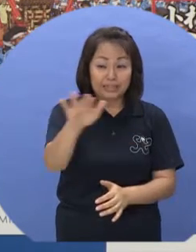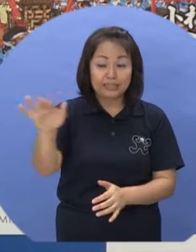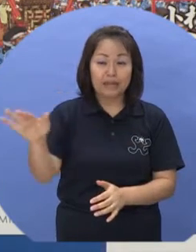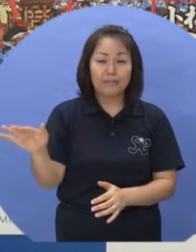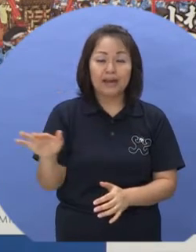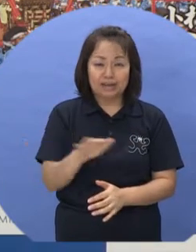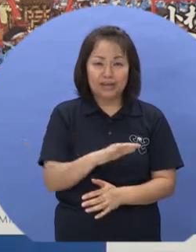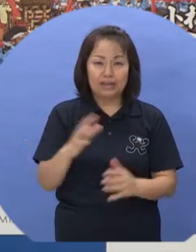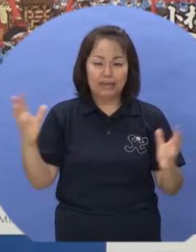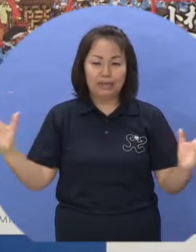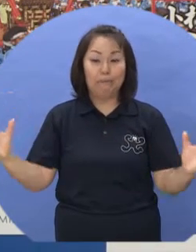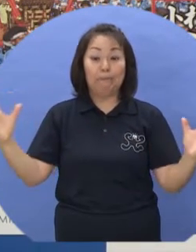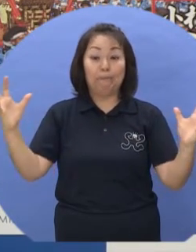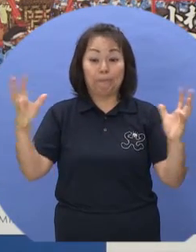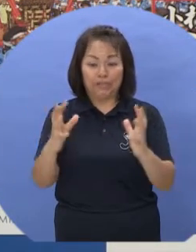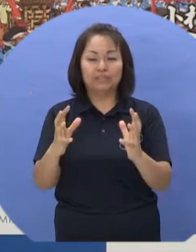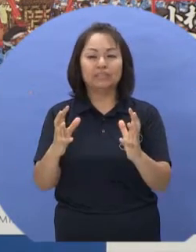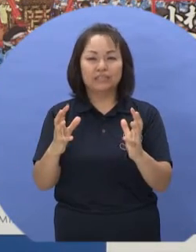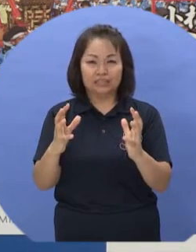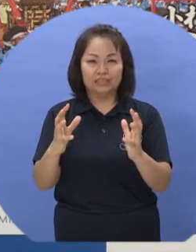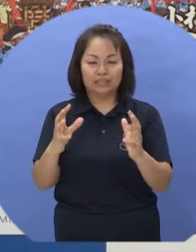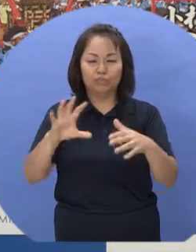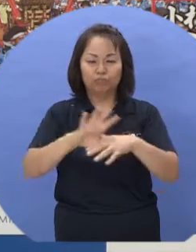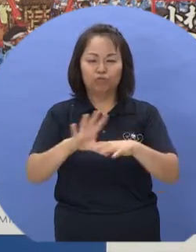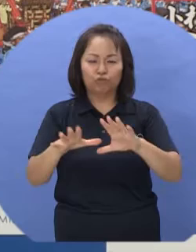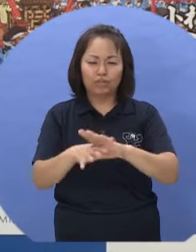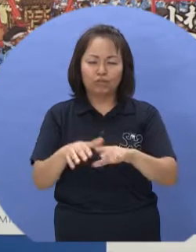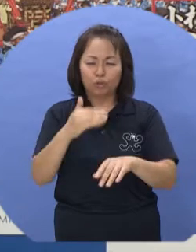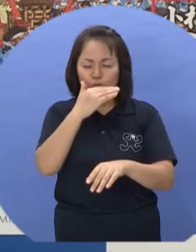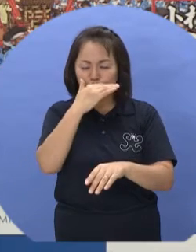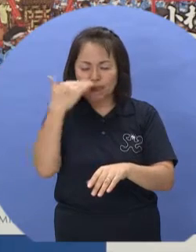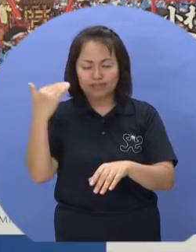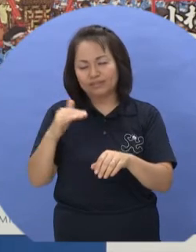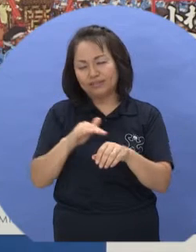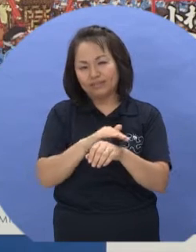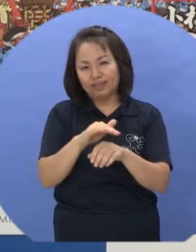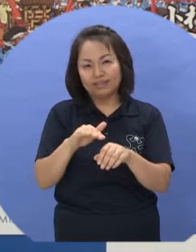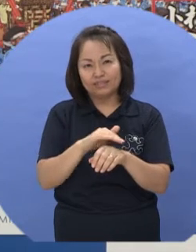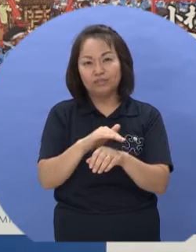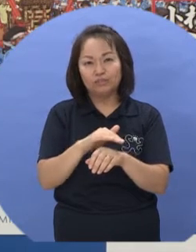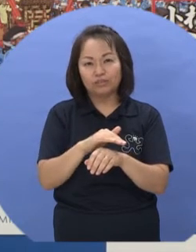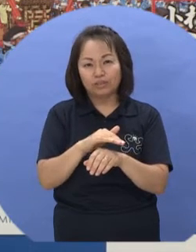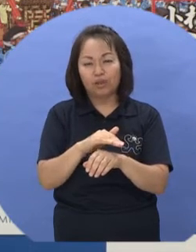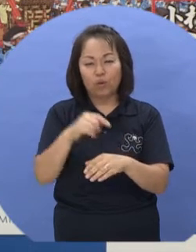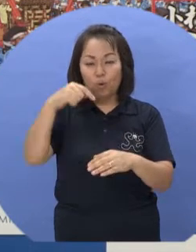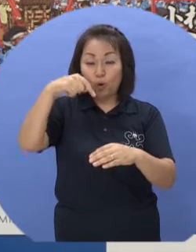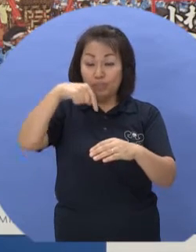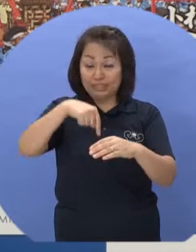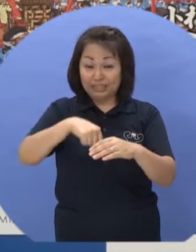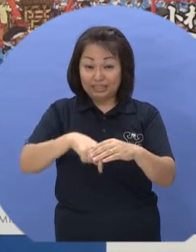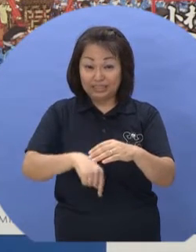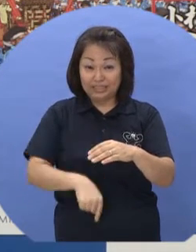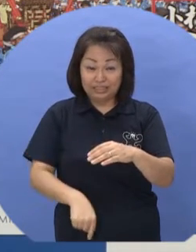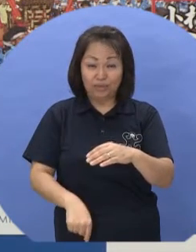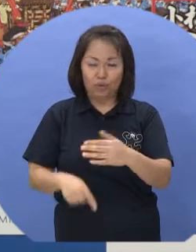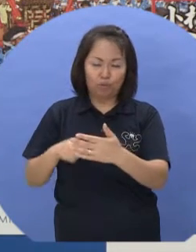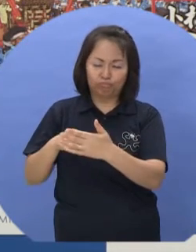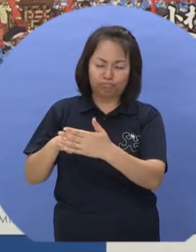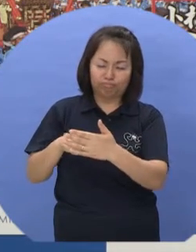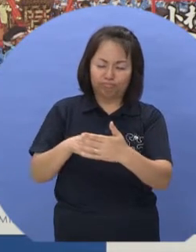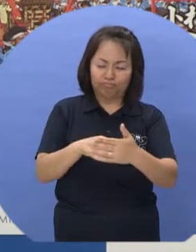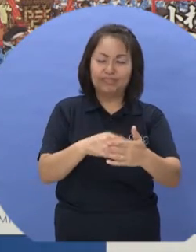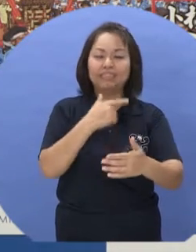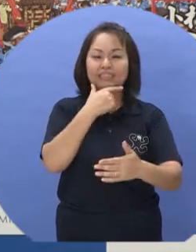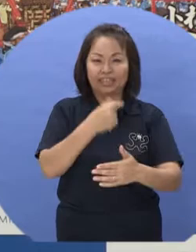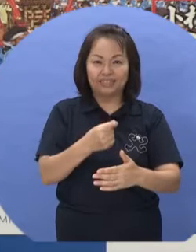して絵本文化の素晴らしさを伝えていこう、絵本文化のさらなる振興を図ろうということで、この全